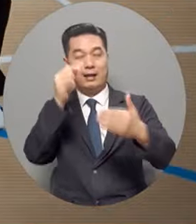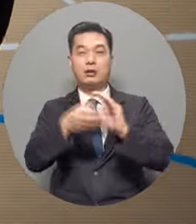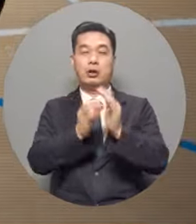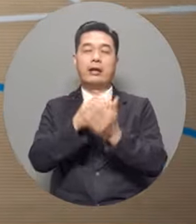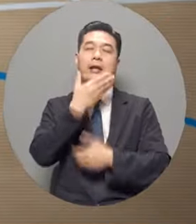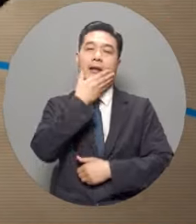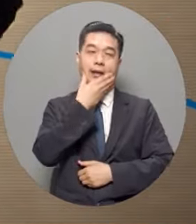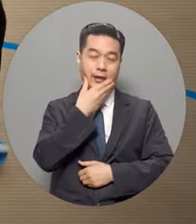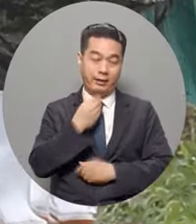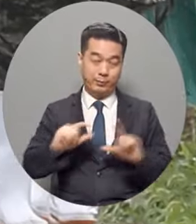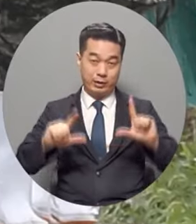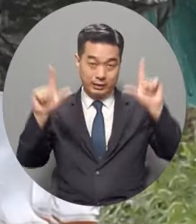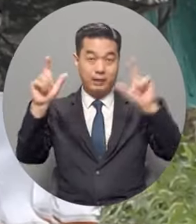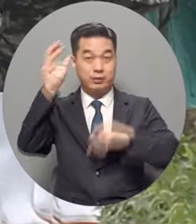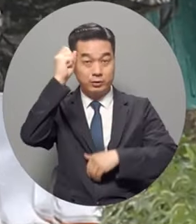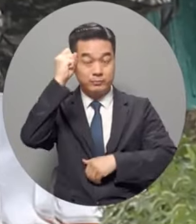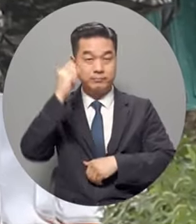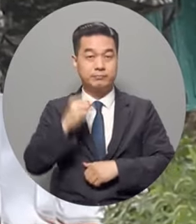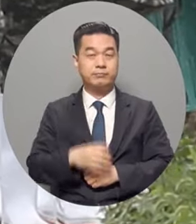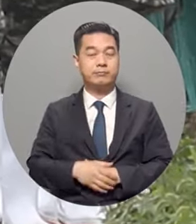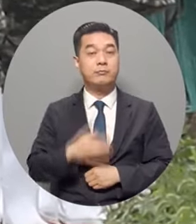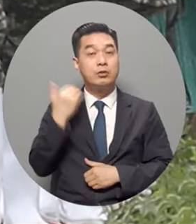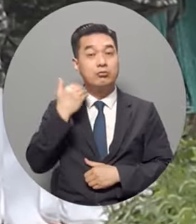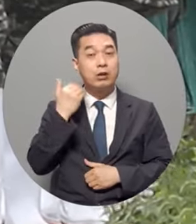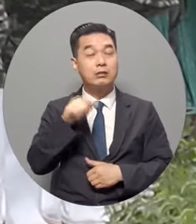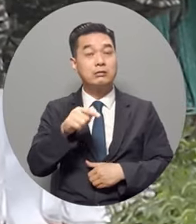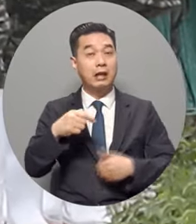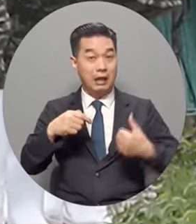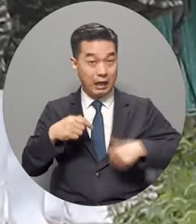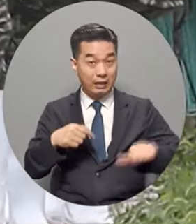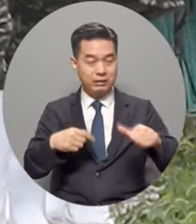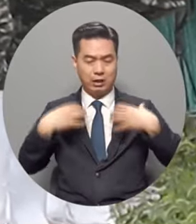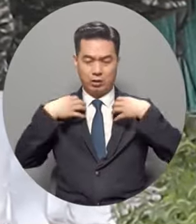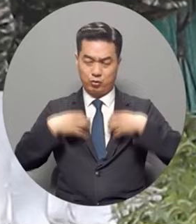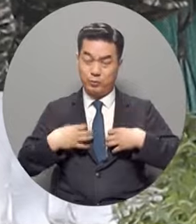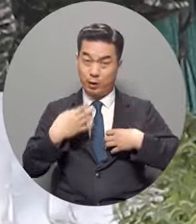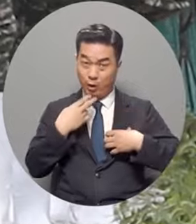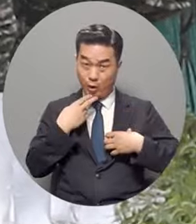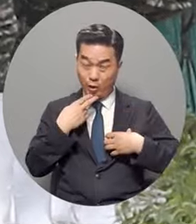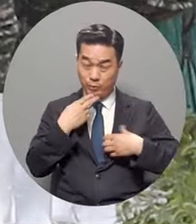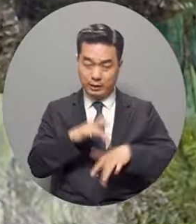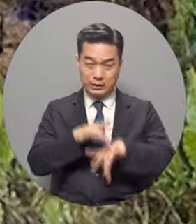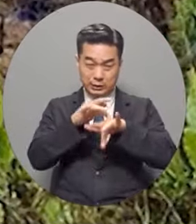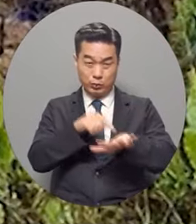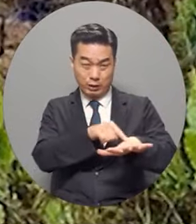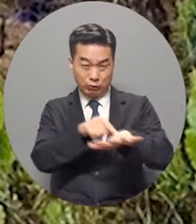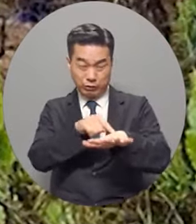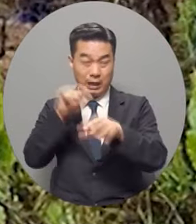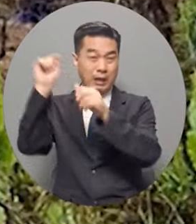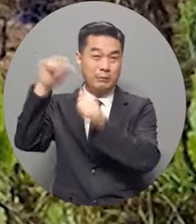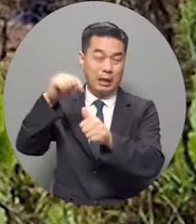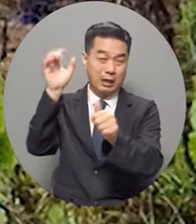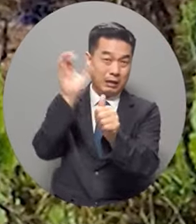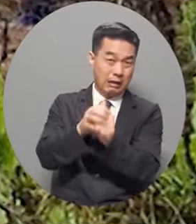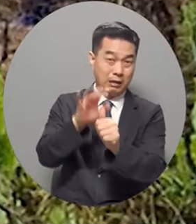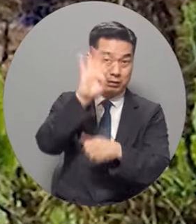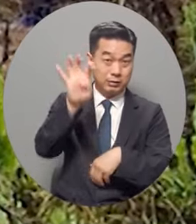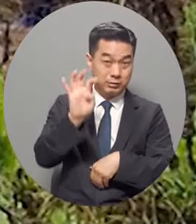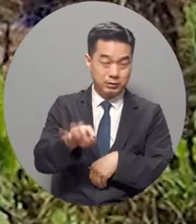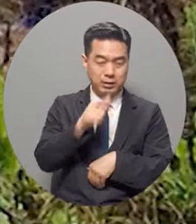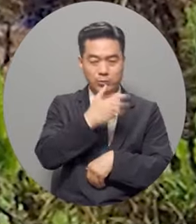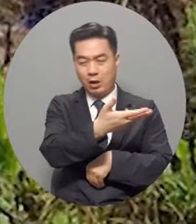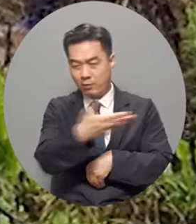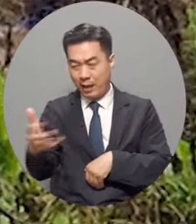잊지 못합니다 누가 그 아들에게 구명 적기도 입히지 않고 실종자 수색을 지시했는지 유속도 빠른